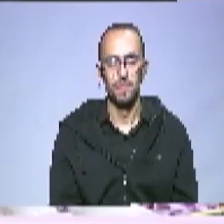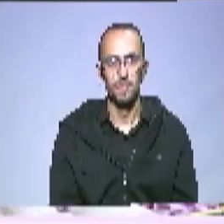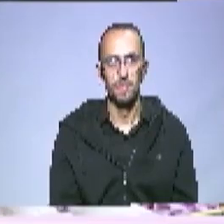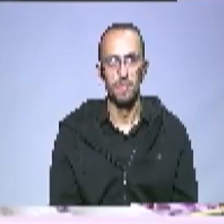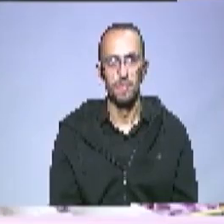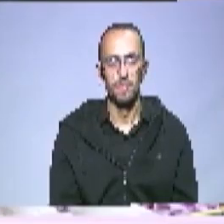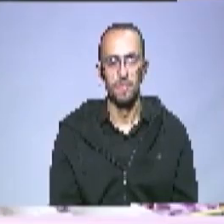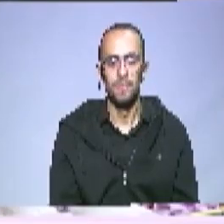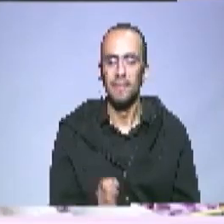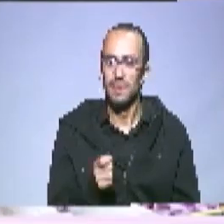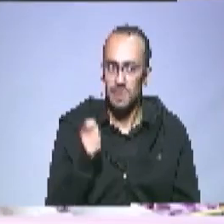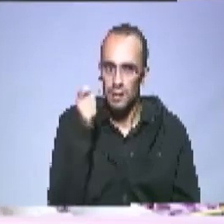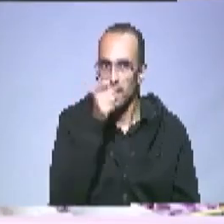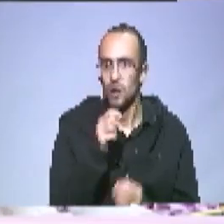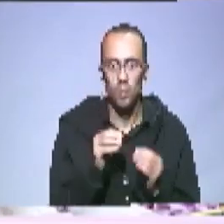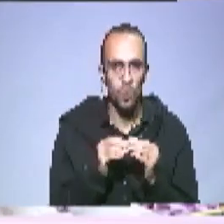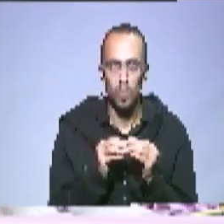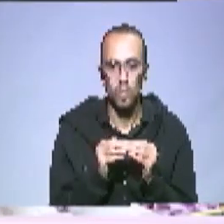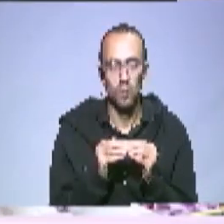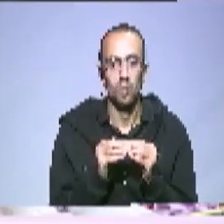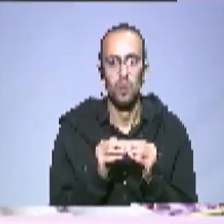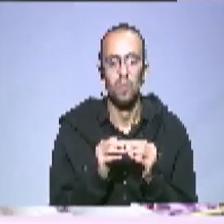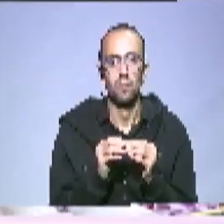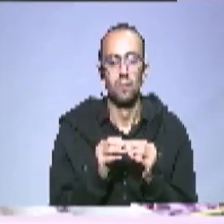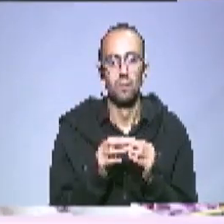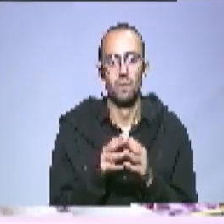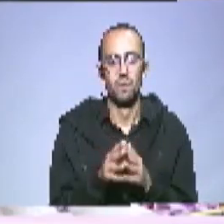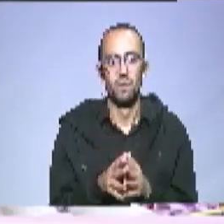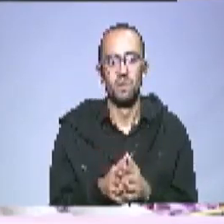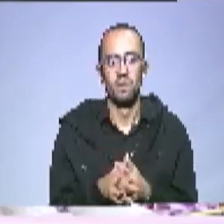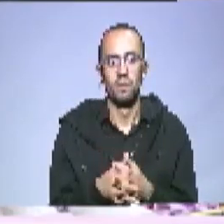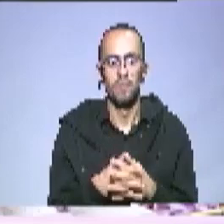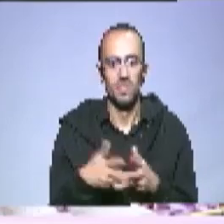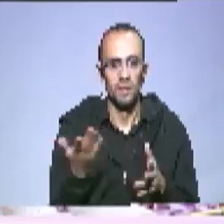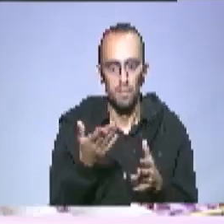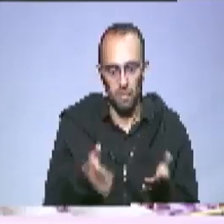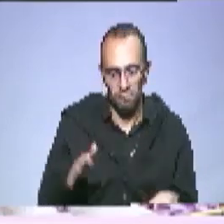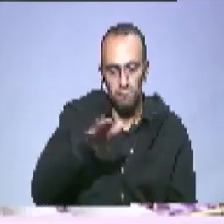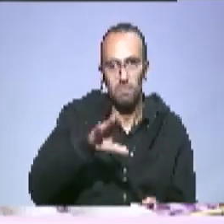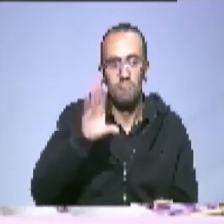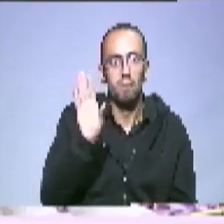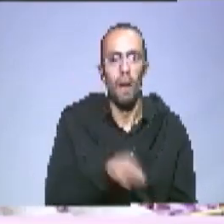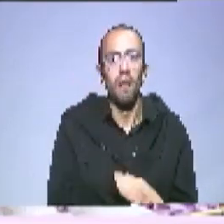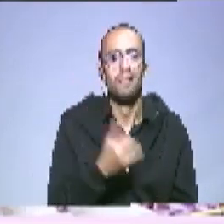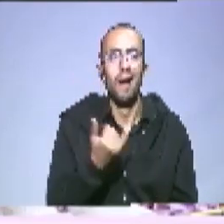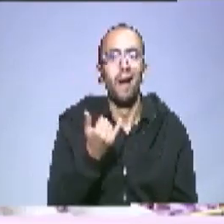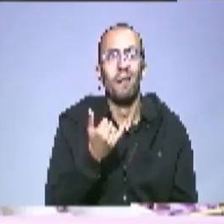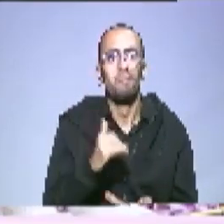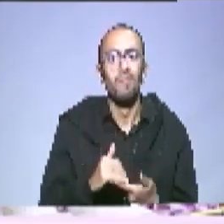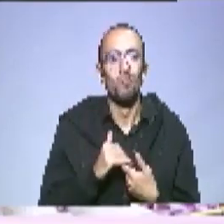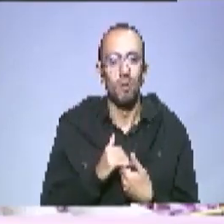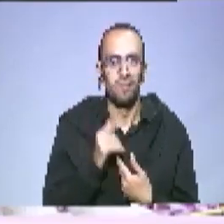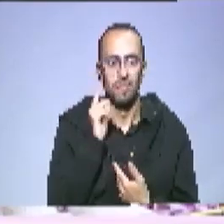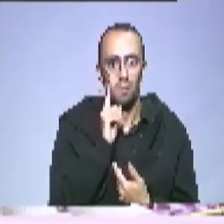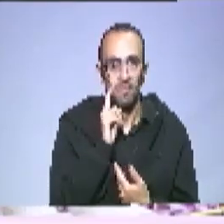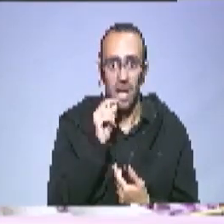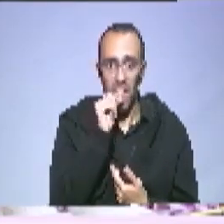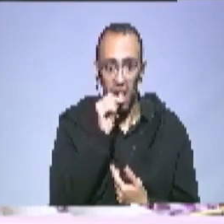يعني زيادة كده برضو إن أنت تعمليها تنزل معاكي على طول يعني، ما تبقاش ماسكة